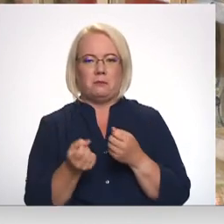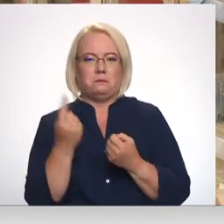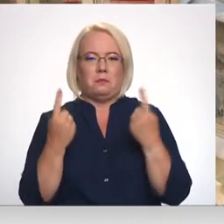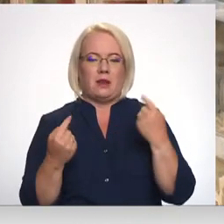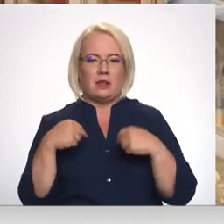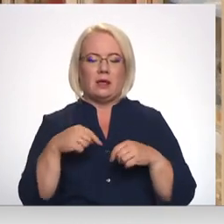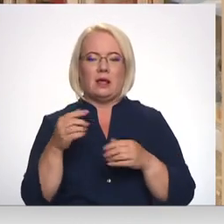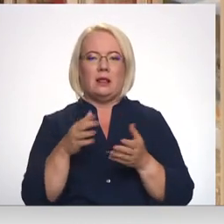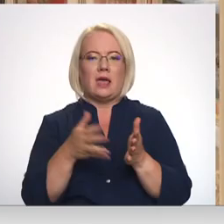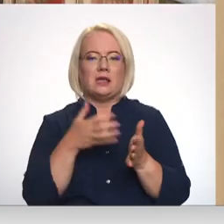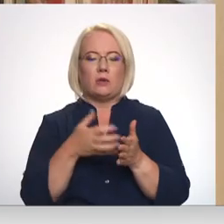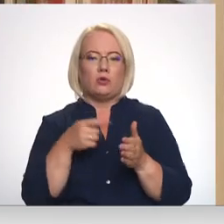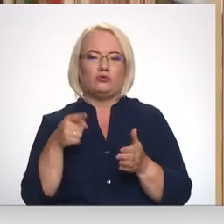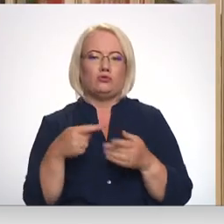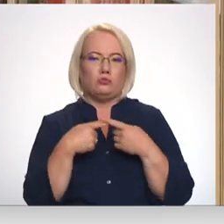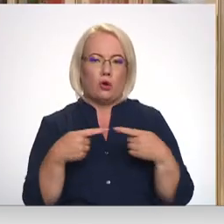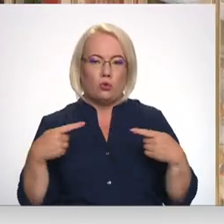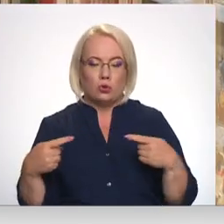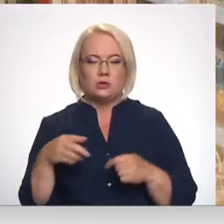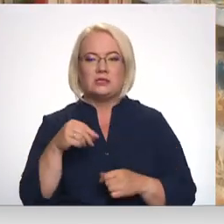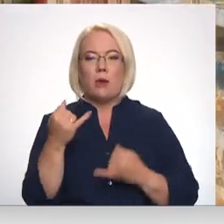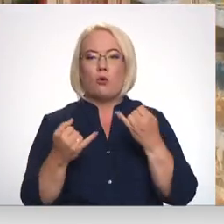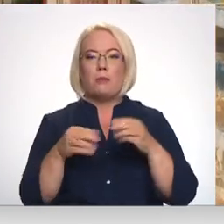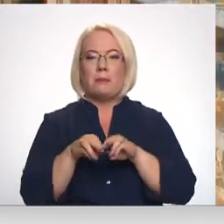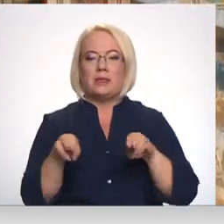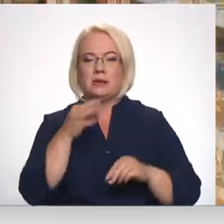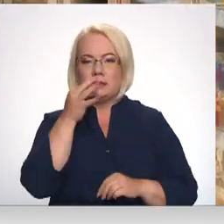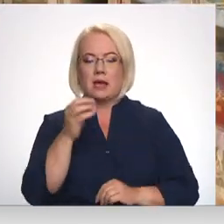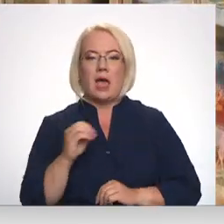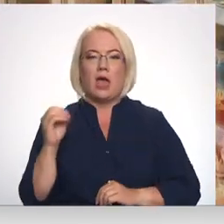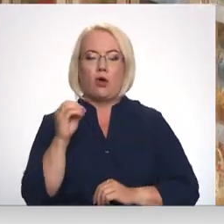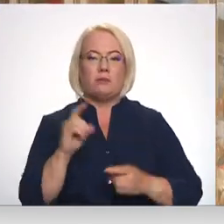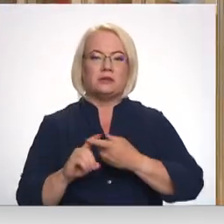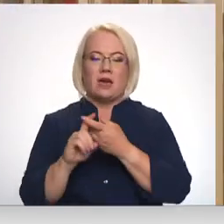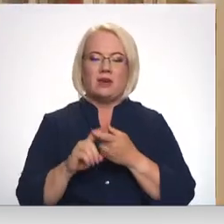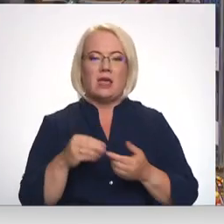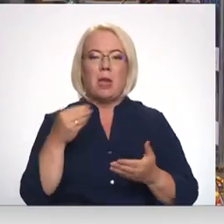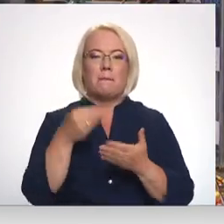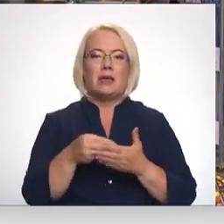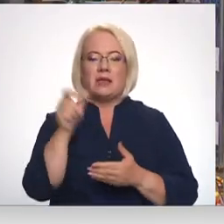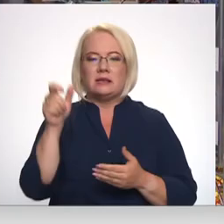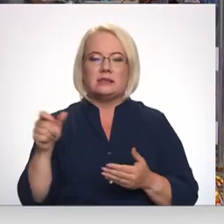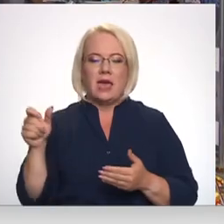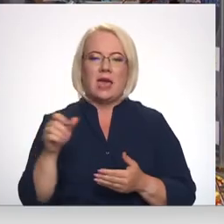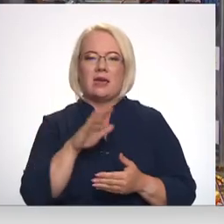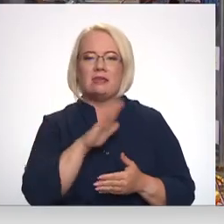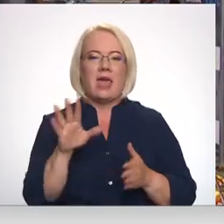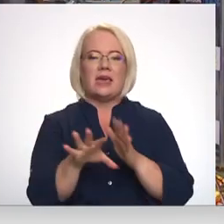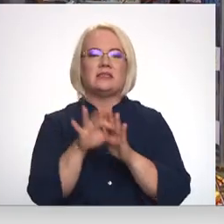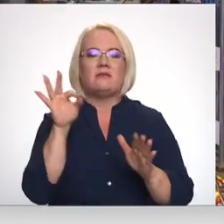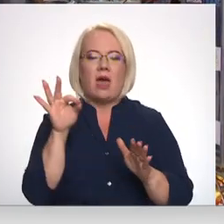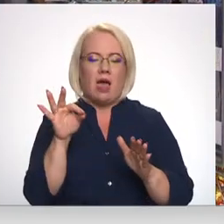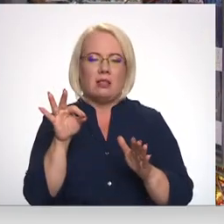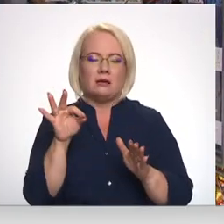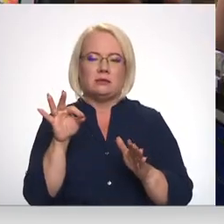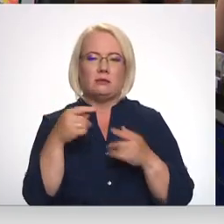produktus. Zemkopības ministrija arī stāsta, Eiropas Savienībā pircei nelabprāt izvēlas produktus, kas satura ģenētiski modificētus